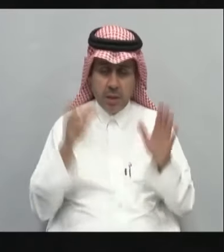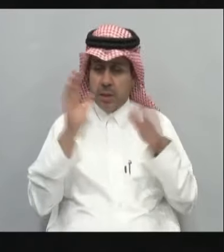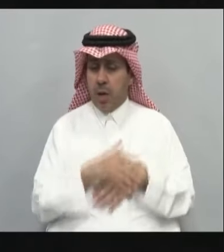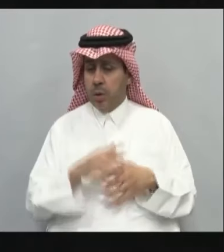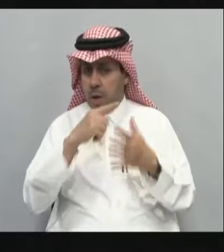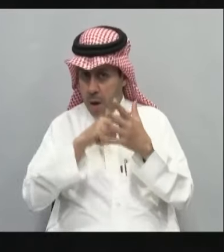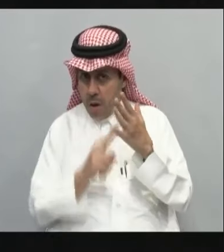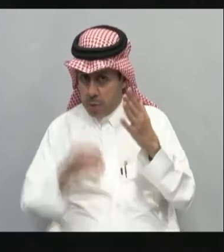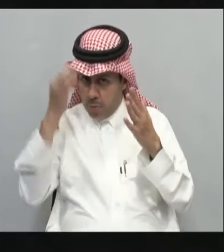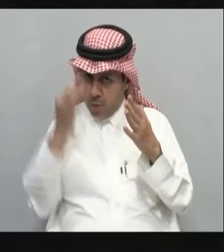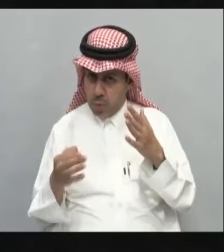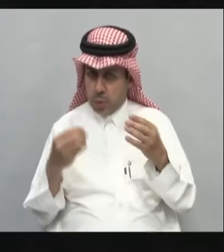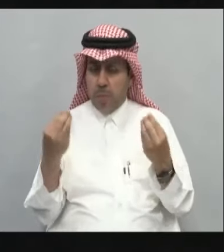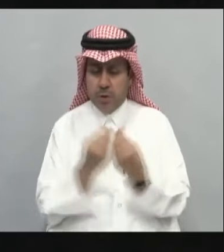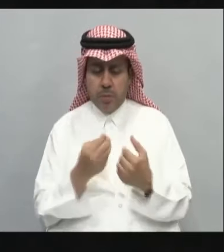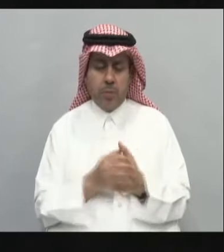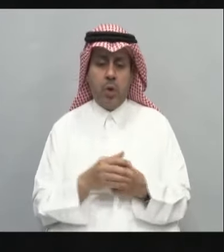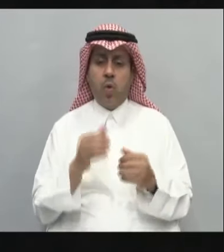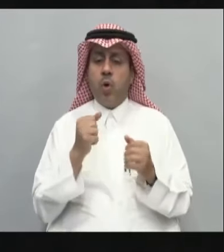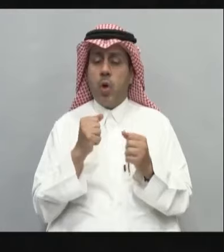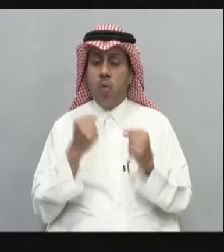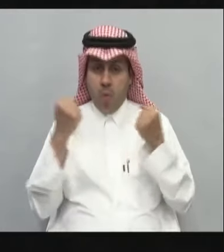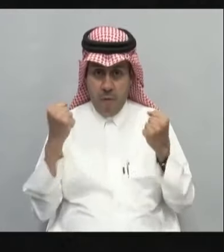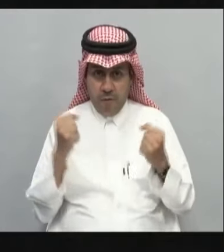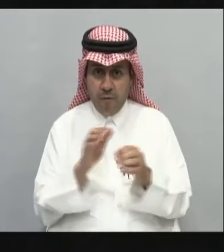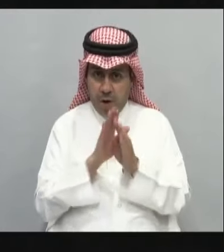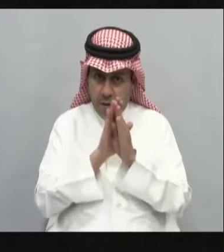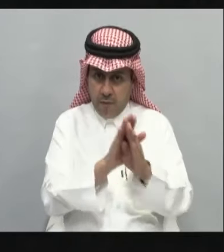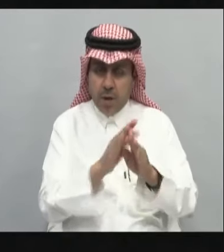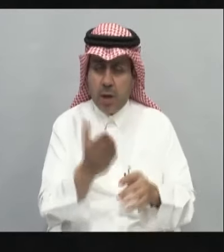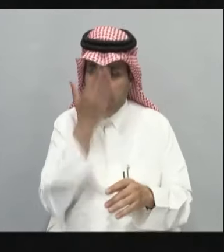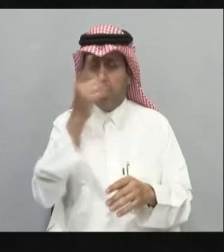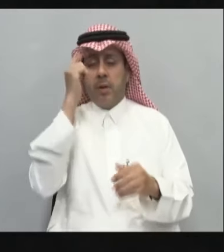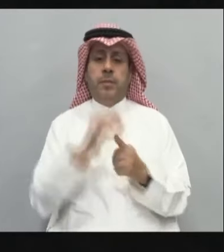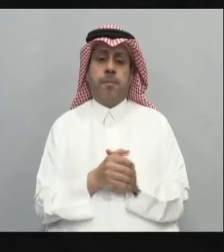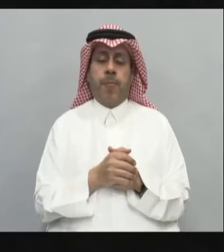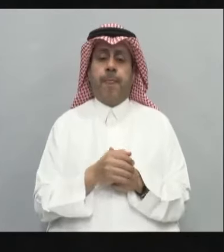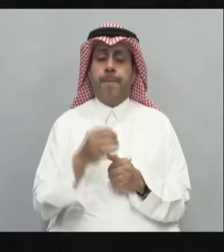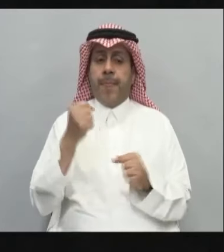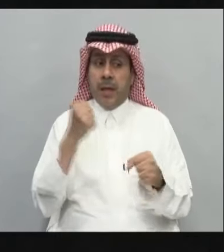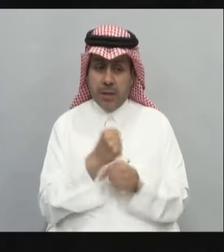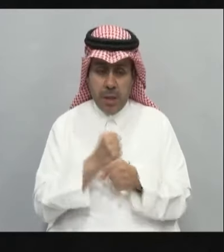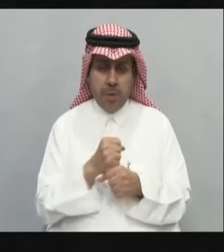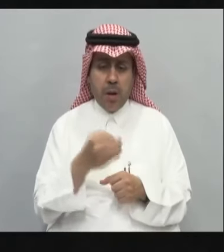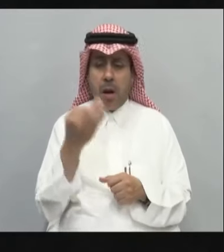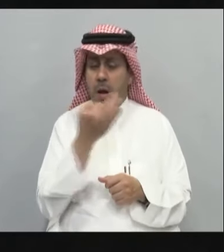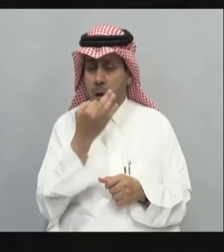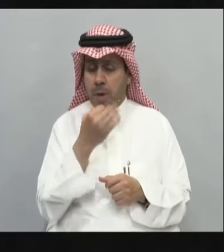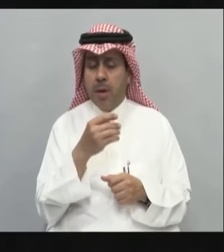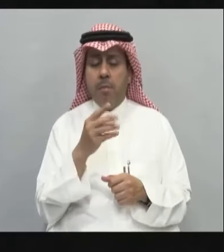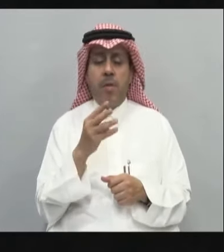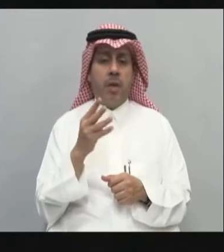الصلوات وان يوفقنا لعبادته وان يجعلنا كذلك من القائمين بذكره